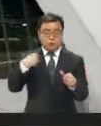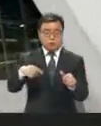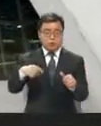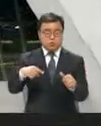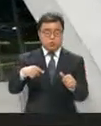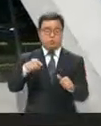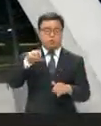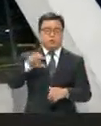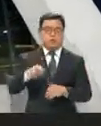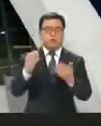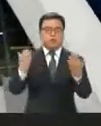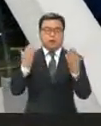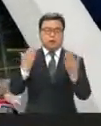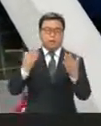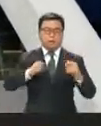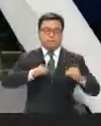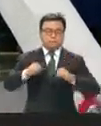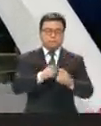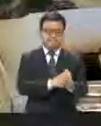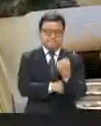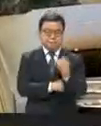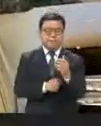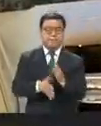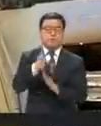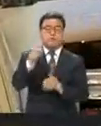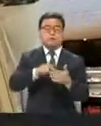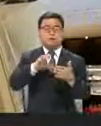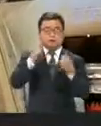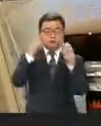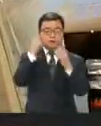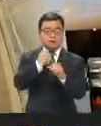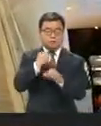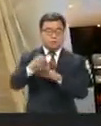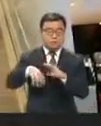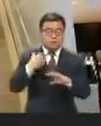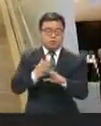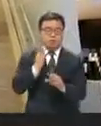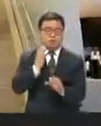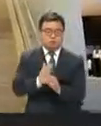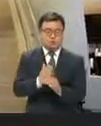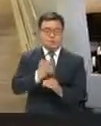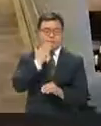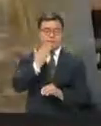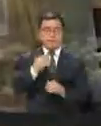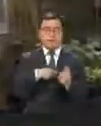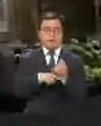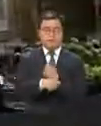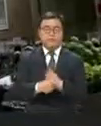라이어슨 대학교가 역동하는 도심 속에서 창조와 혁신의 요람이 된 이유입니다.